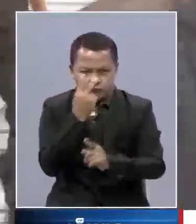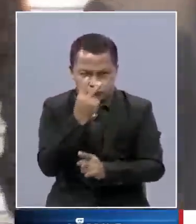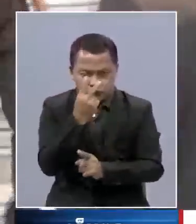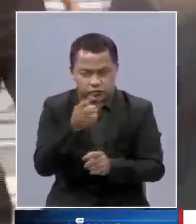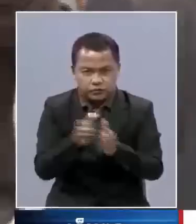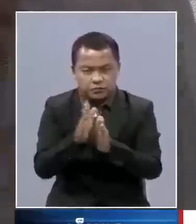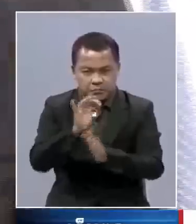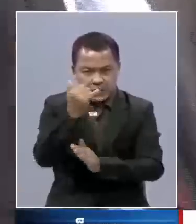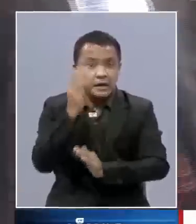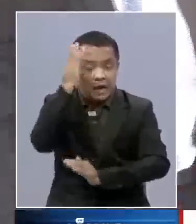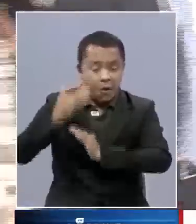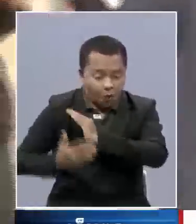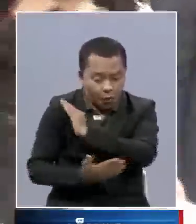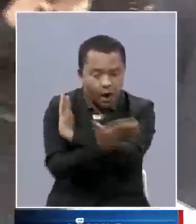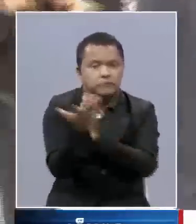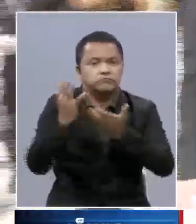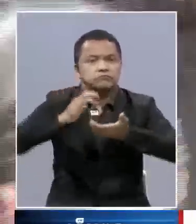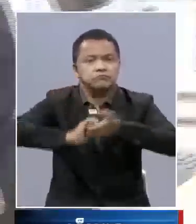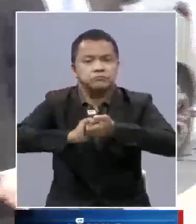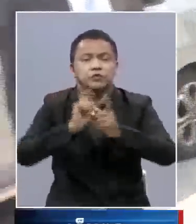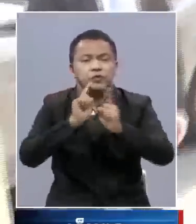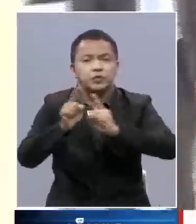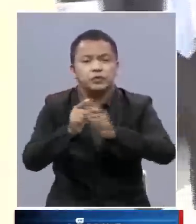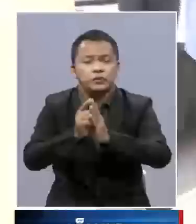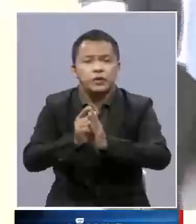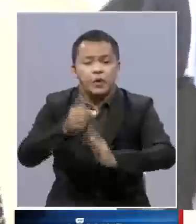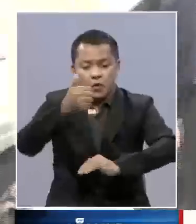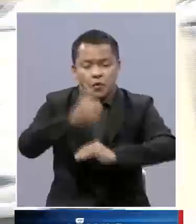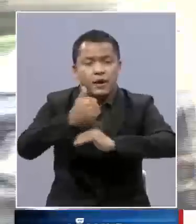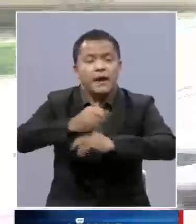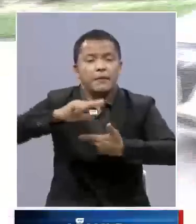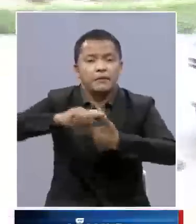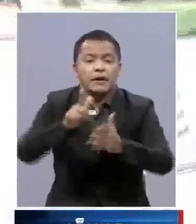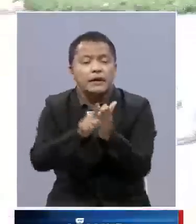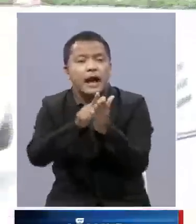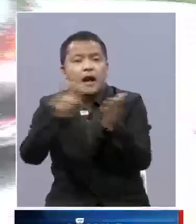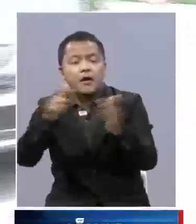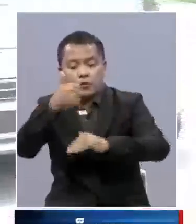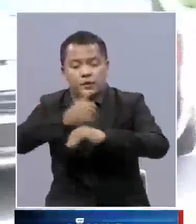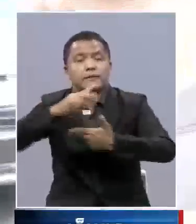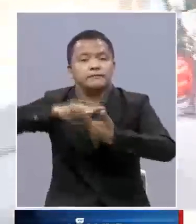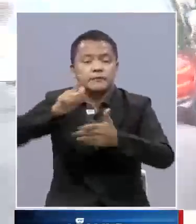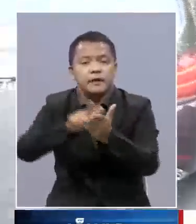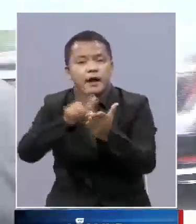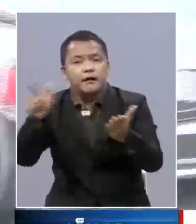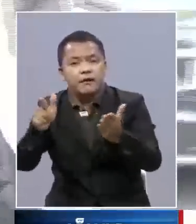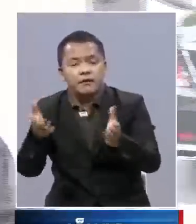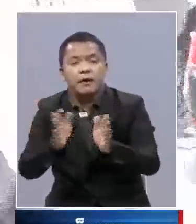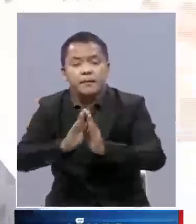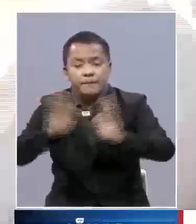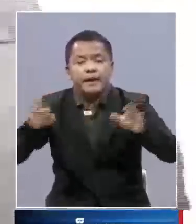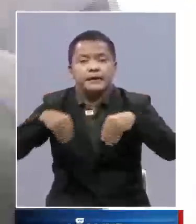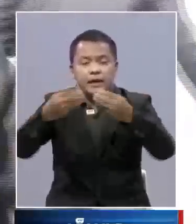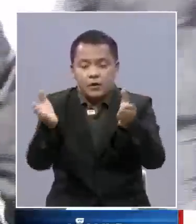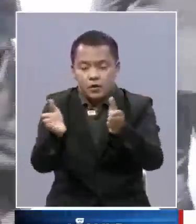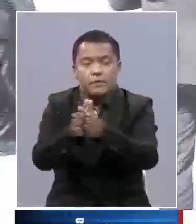ตว่าโอกาสได้จับมือกันถึงขนาดที่พูดกันว่าพลเอกประวิตรเดี๋ยวจะลาออกจากหัวหน้าพลังประชารัฐเพื่อเปิดทาง